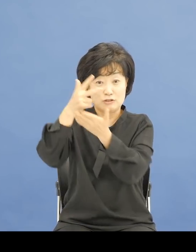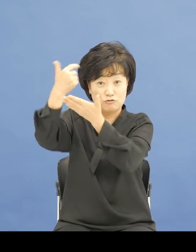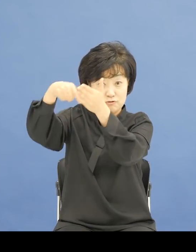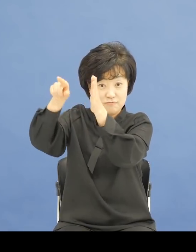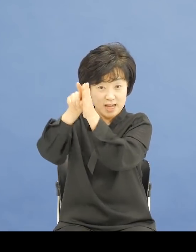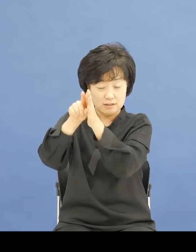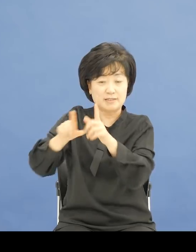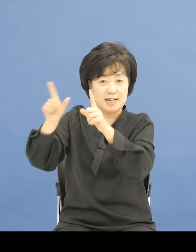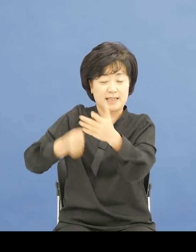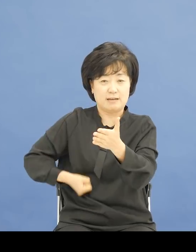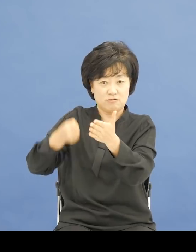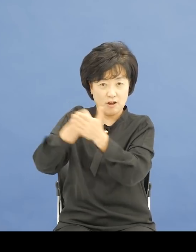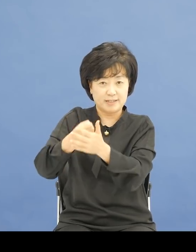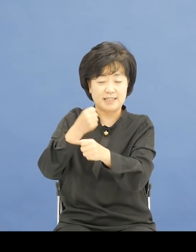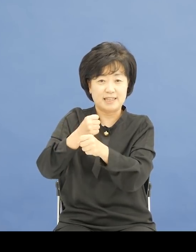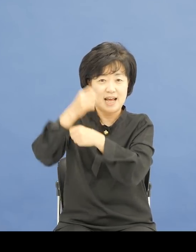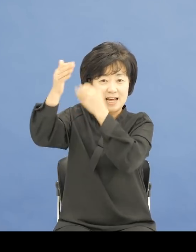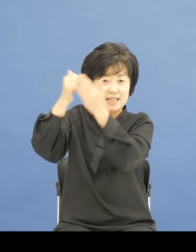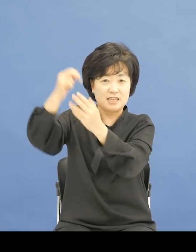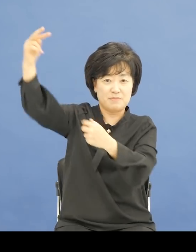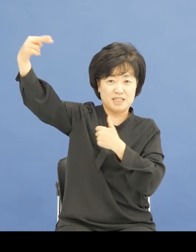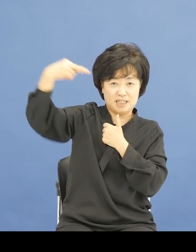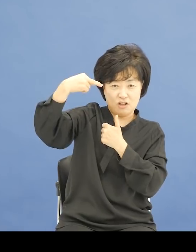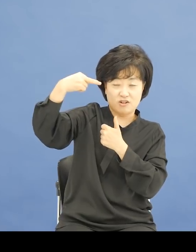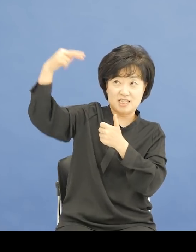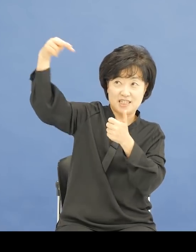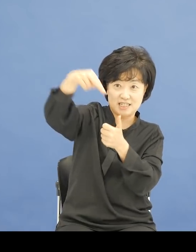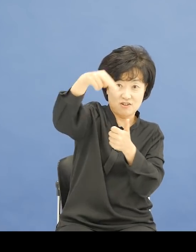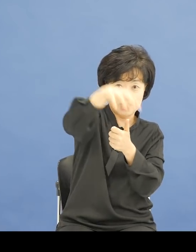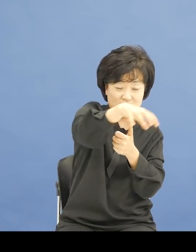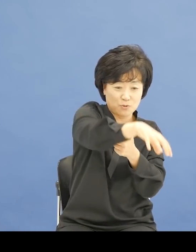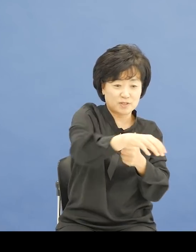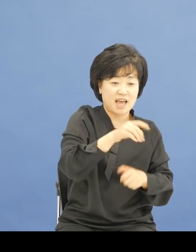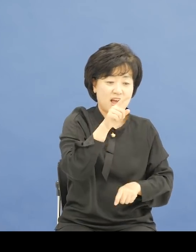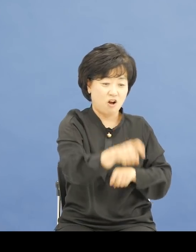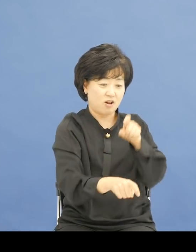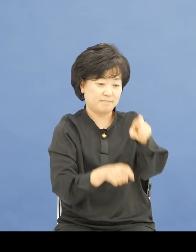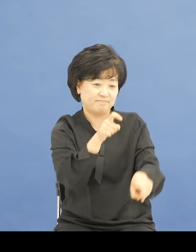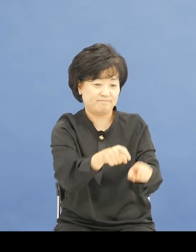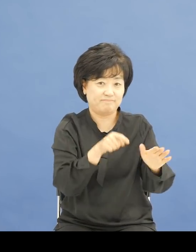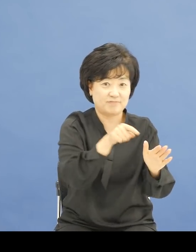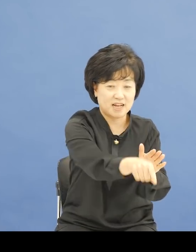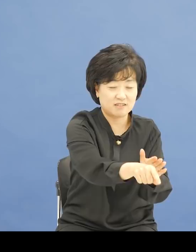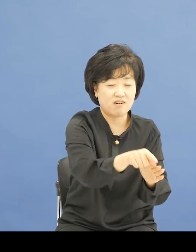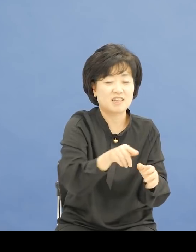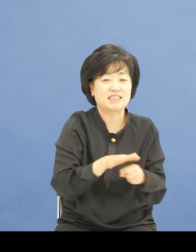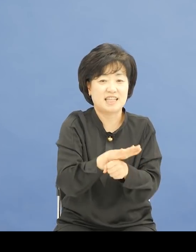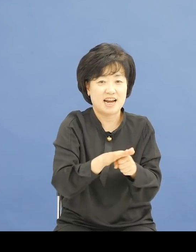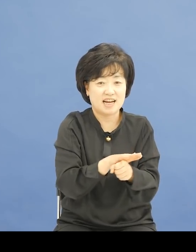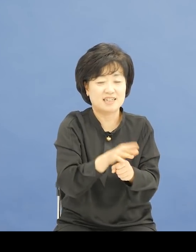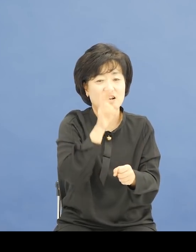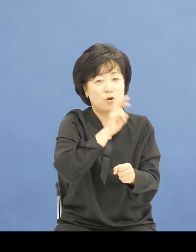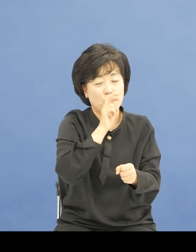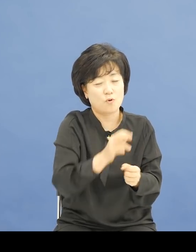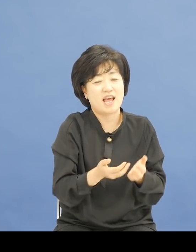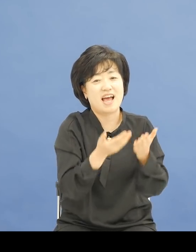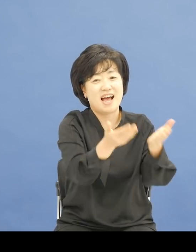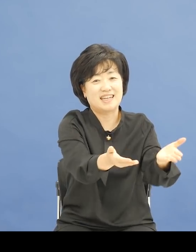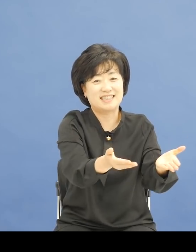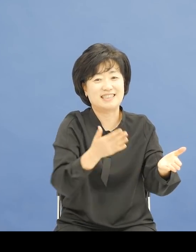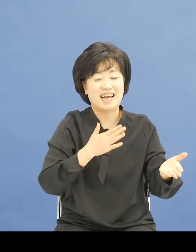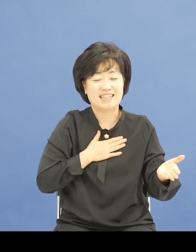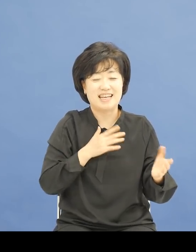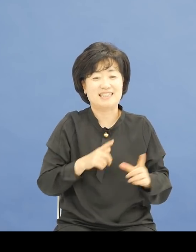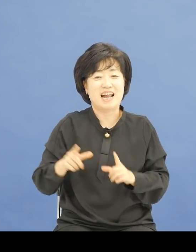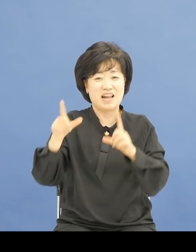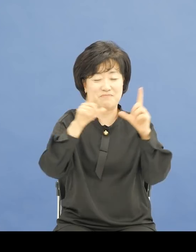아, 주를 위해 살겠다고 결단했으니 하나님의 시선이 머무는 곳에 걸음을 움직이고 그곳에서 그 사랑을 노래하는